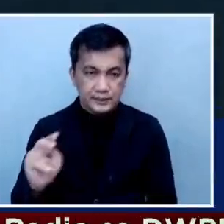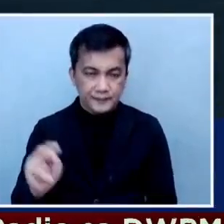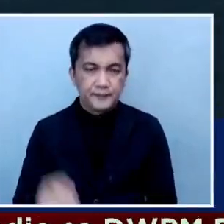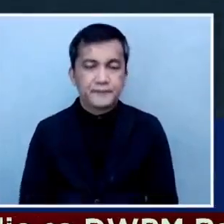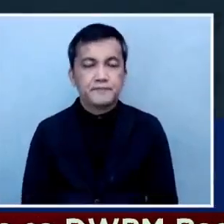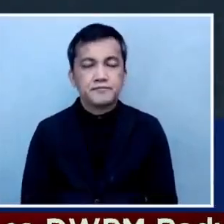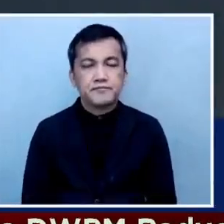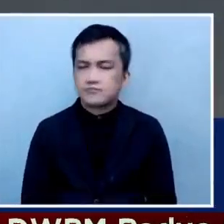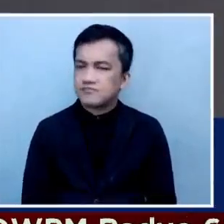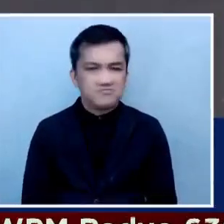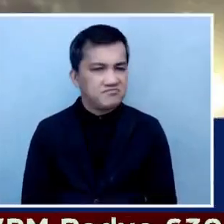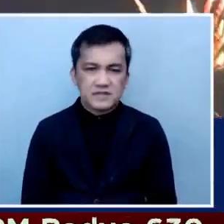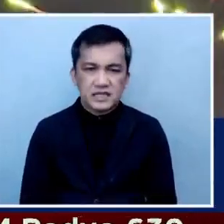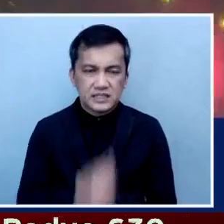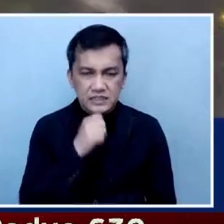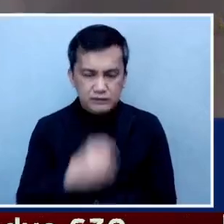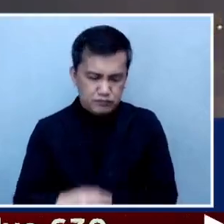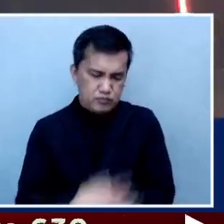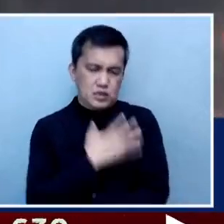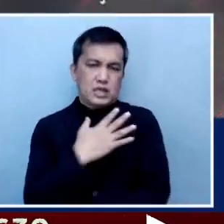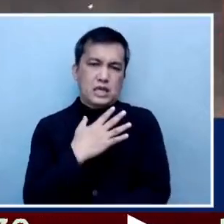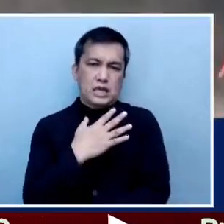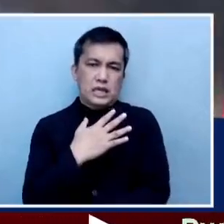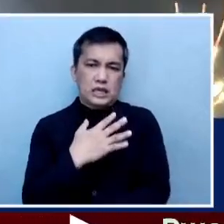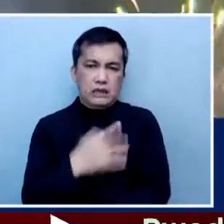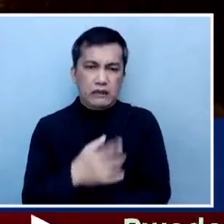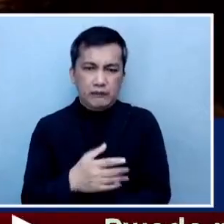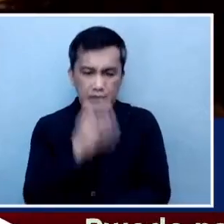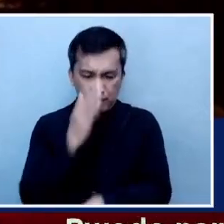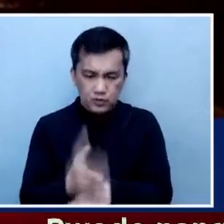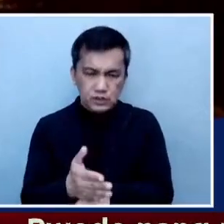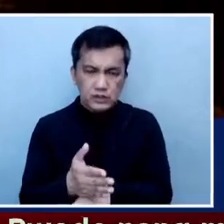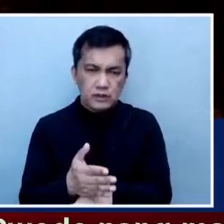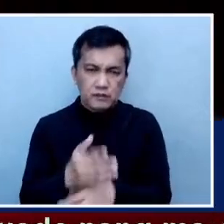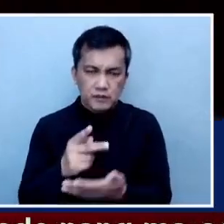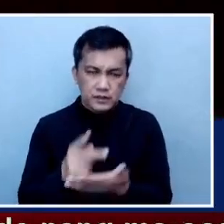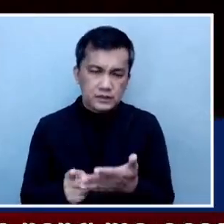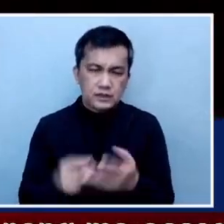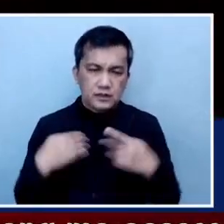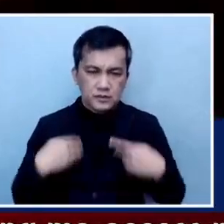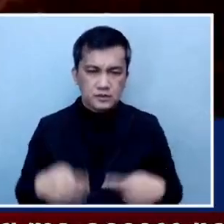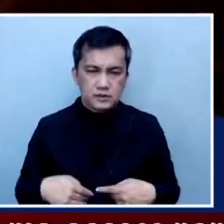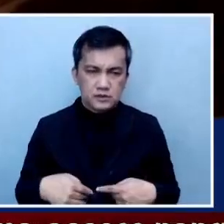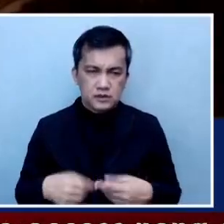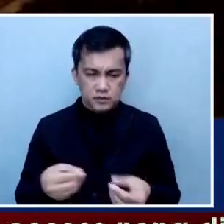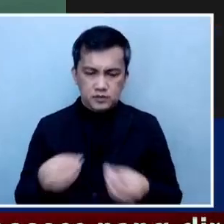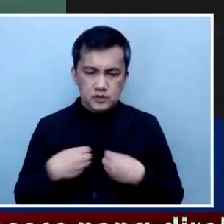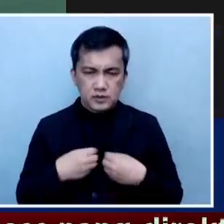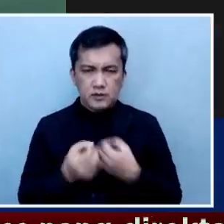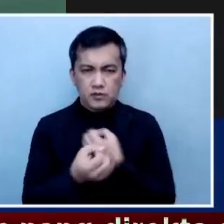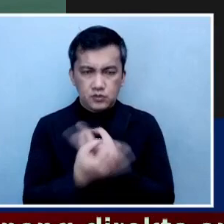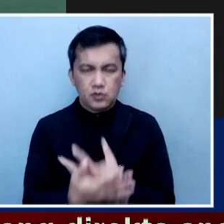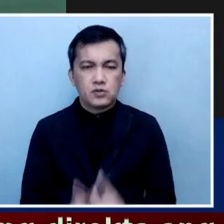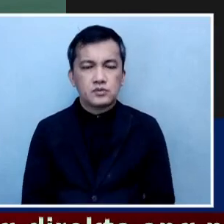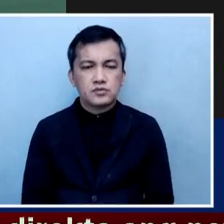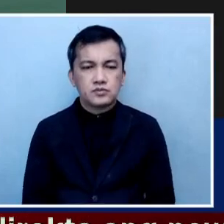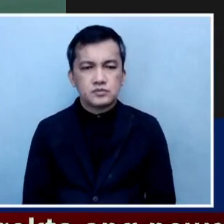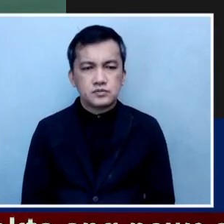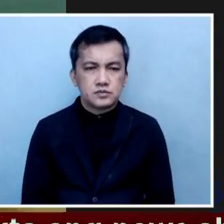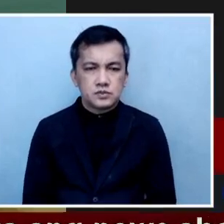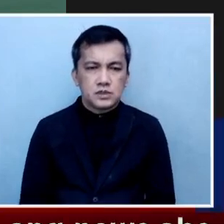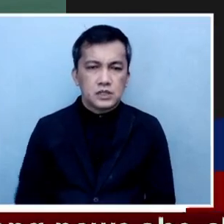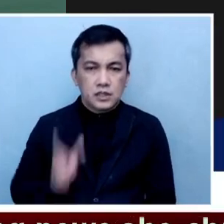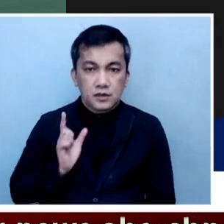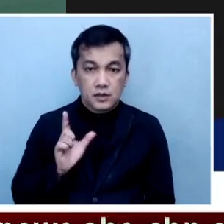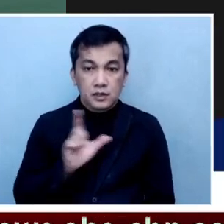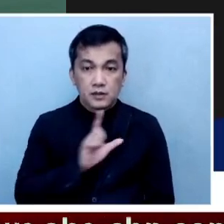Pero hindi lang lapnos at pagkaputol ng bahagi ng katawan ang maaaring maidulot ng paputok. Yung mga respiratory